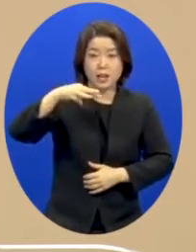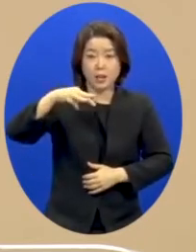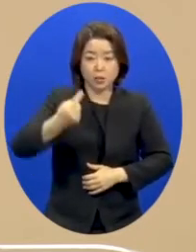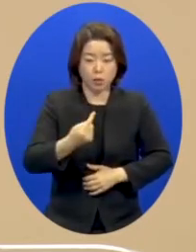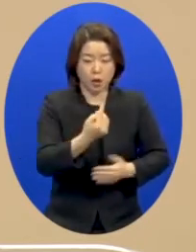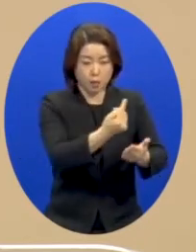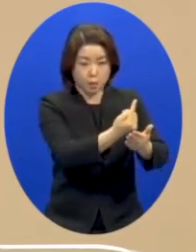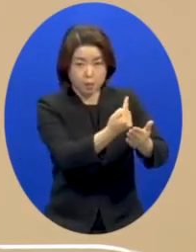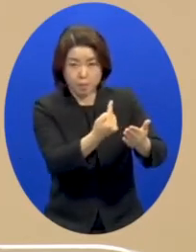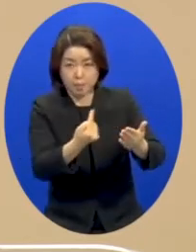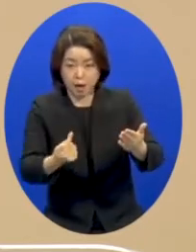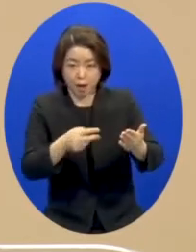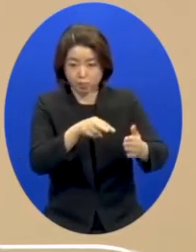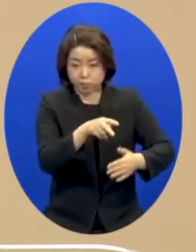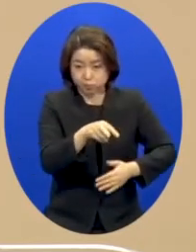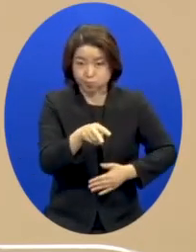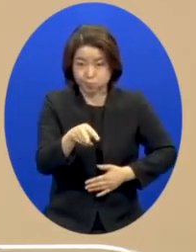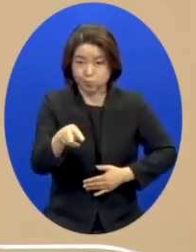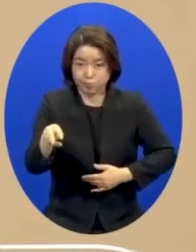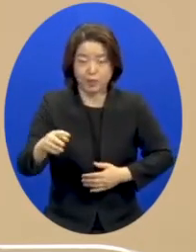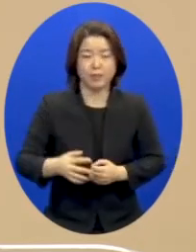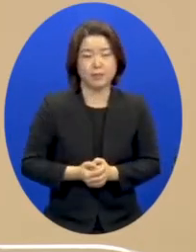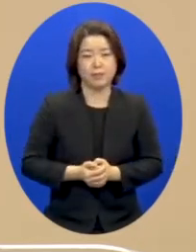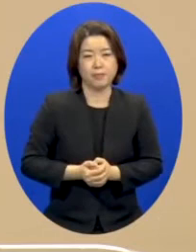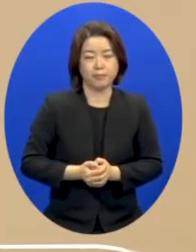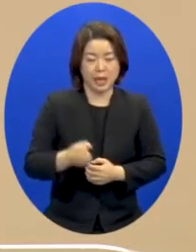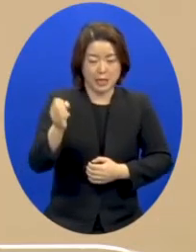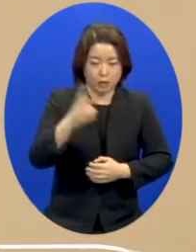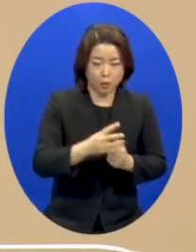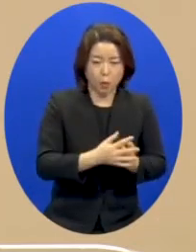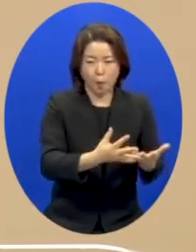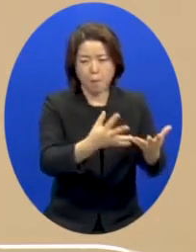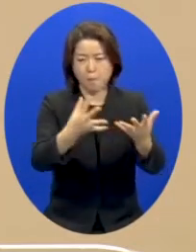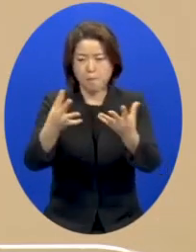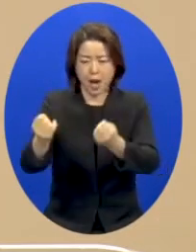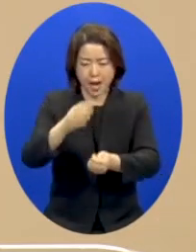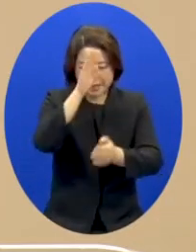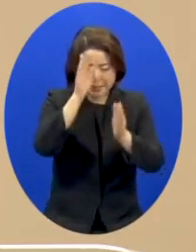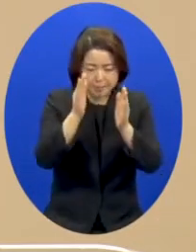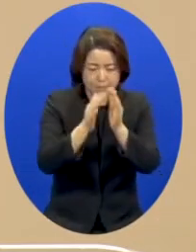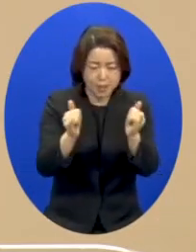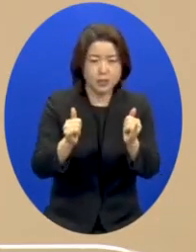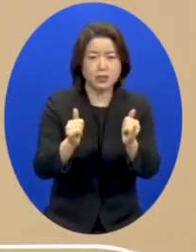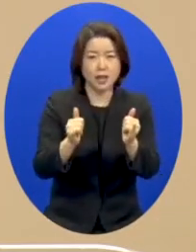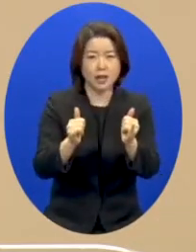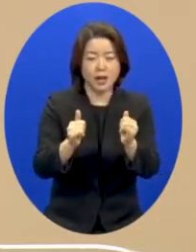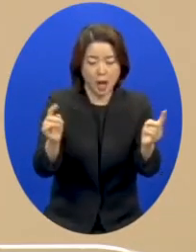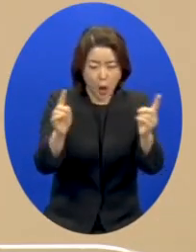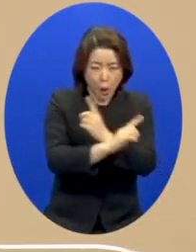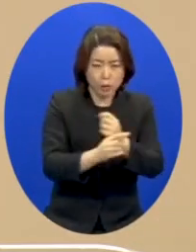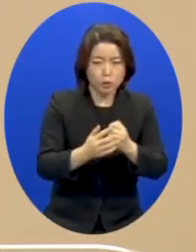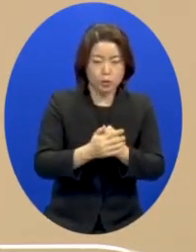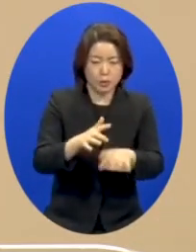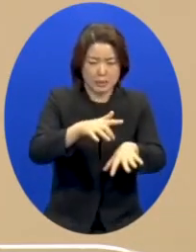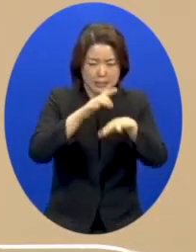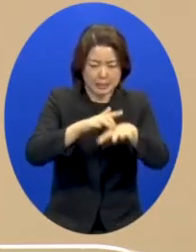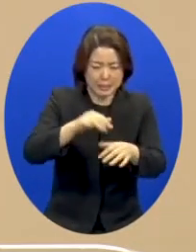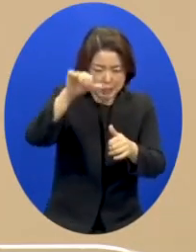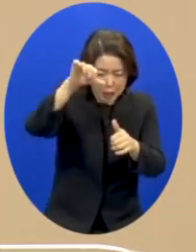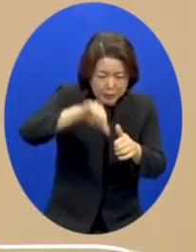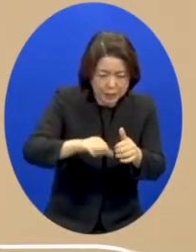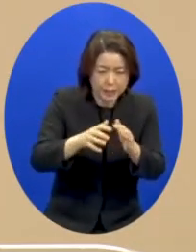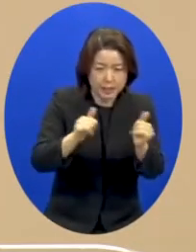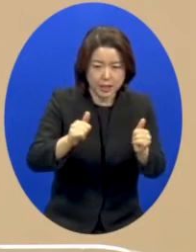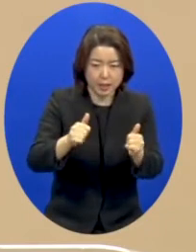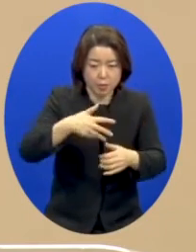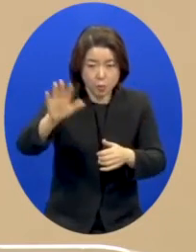마태복음 11장 25절에 보면 수많은 병자를 고치고 귀신 들린 자를 깨끗하게 해주었던 그 마을 사람들이 회개하지